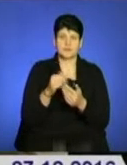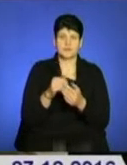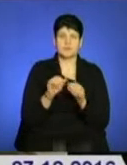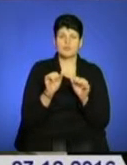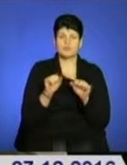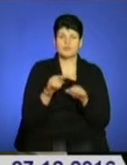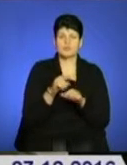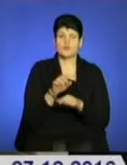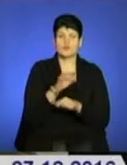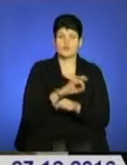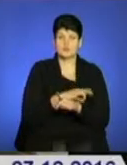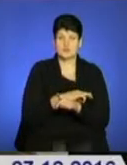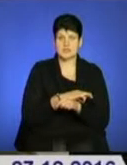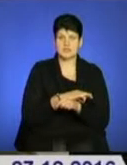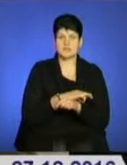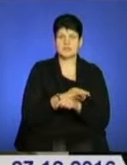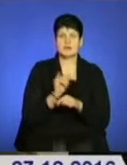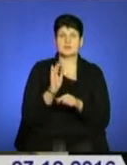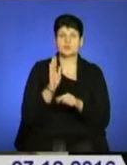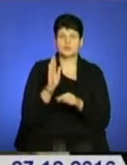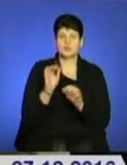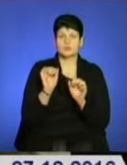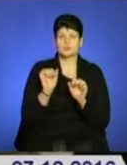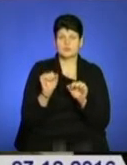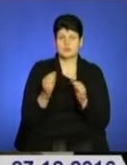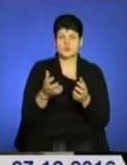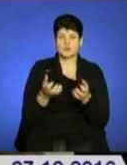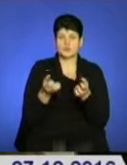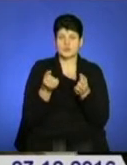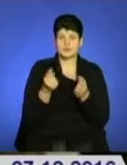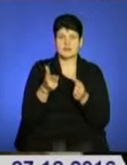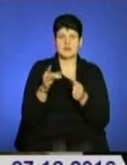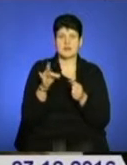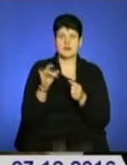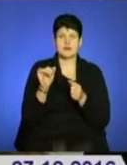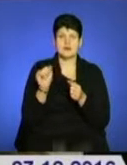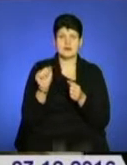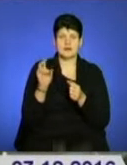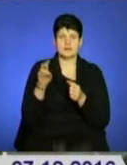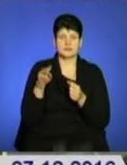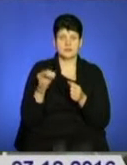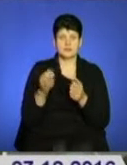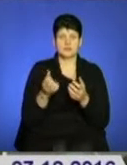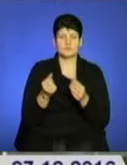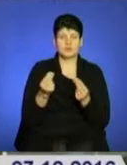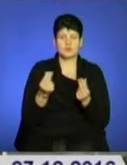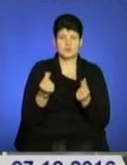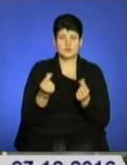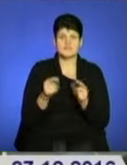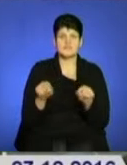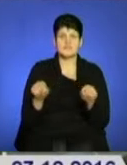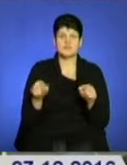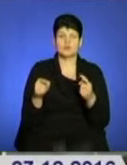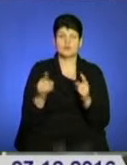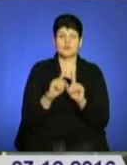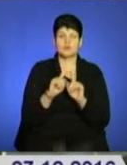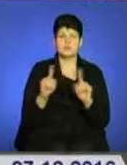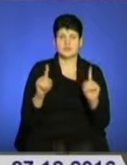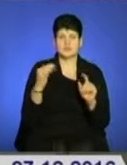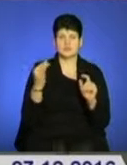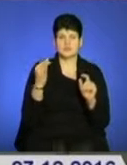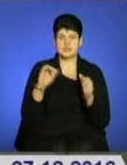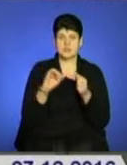його використання, і саме буде можливість якісь отримувати гранти і отримувати ці кошти. Відновлення унікальної історичної